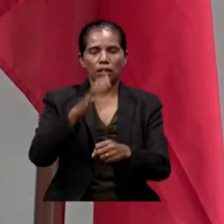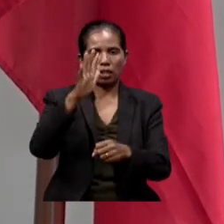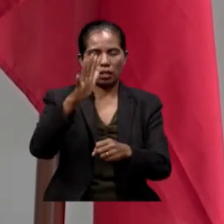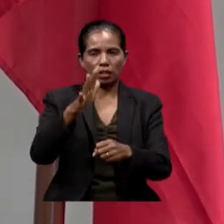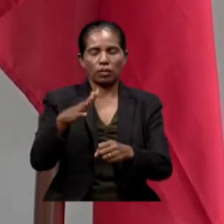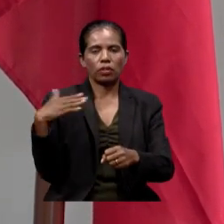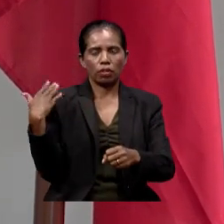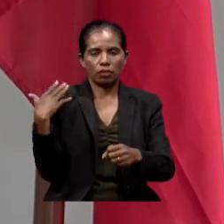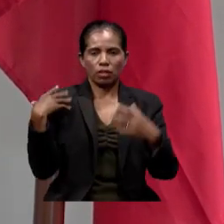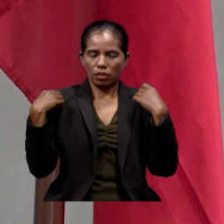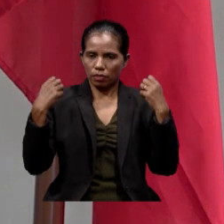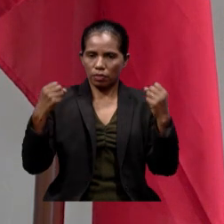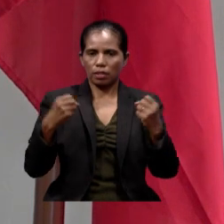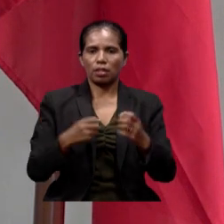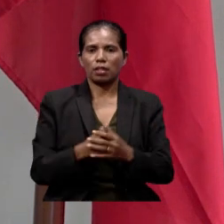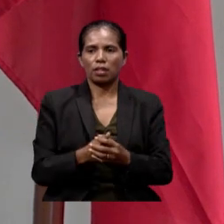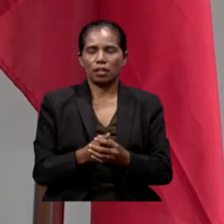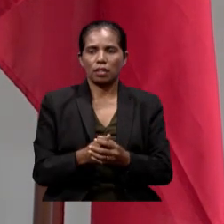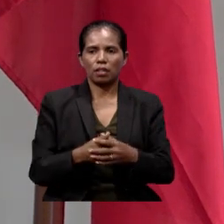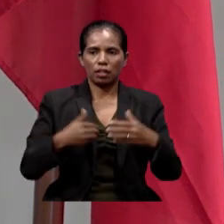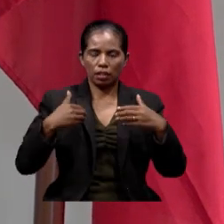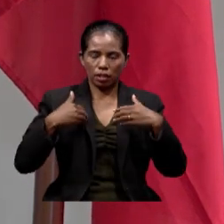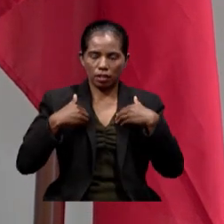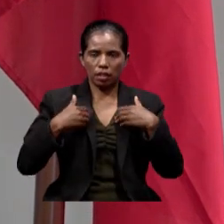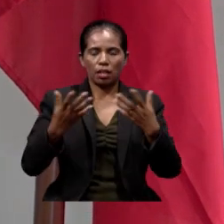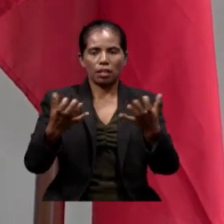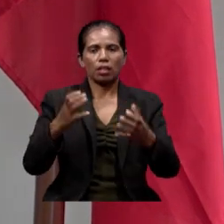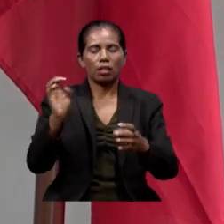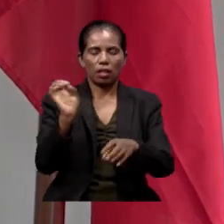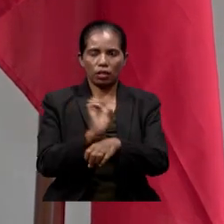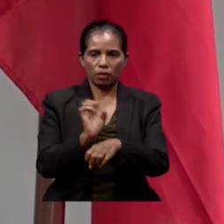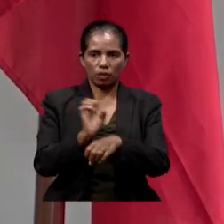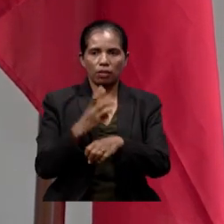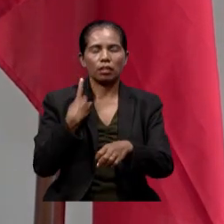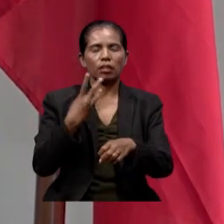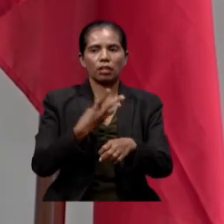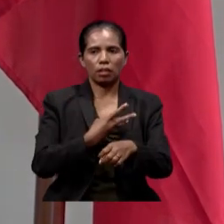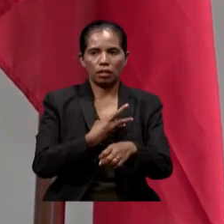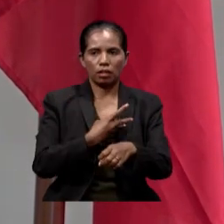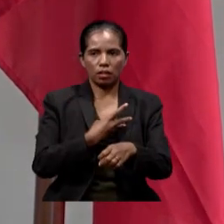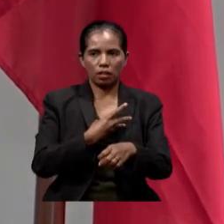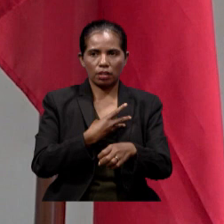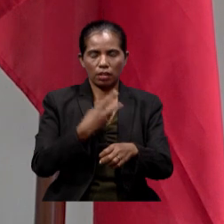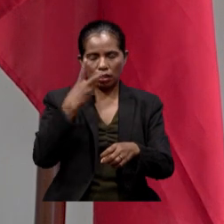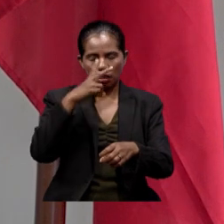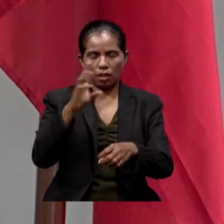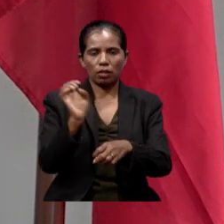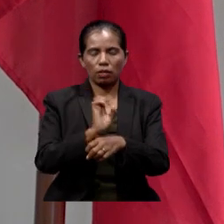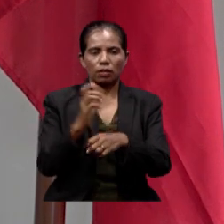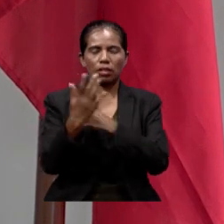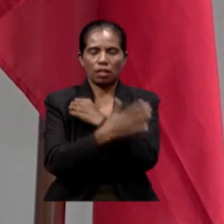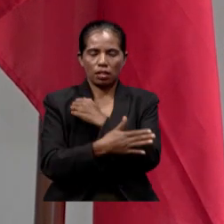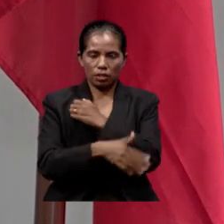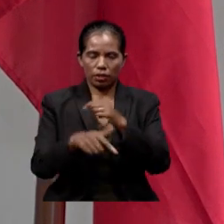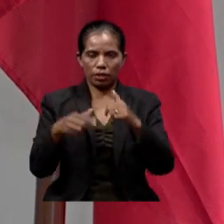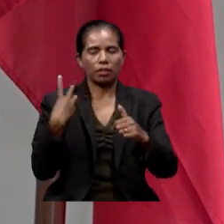yang forti, ke iha duni poder toma ke ekonomi kerelaran itu atau kontrol ekonomi nerelar. Ita